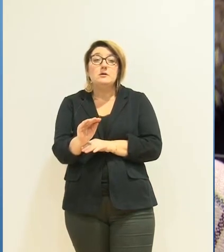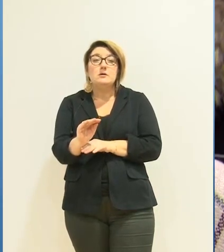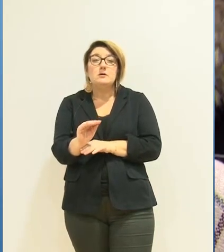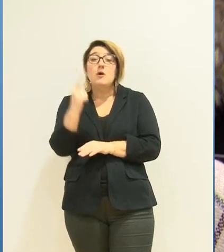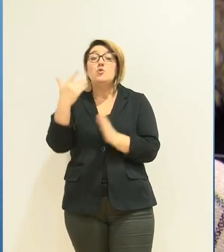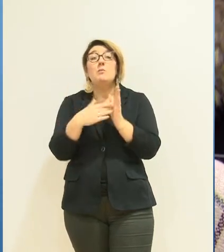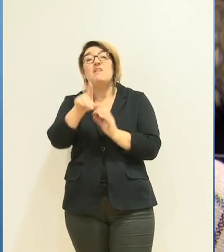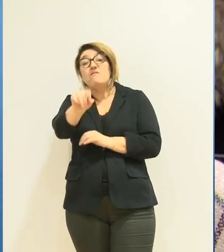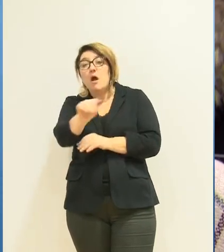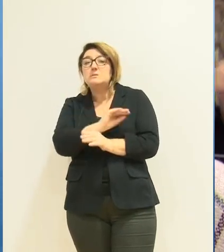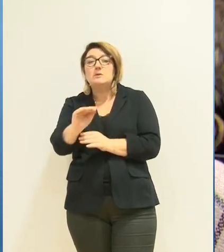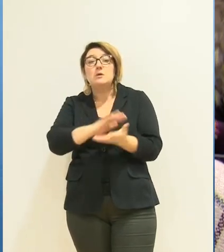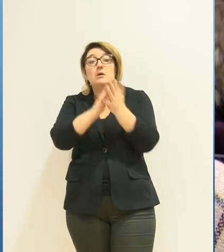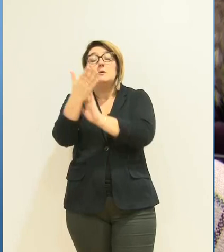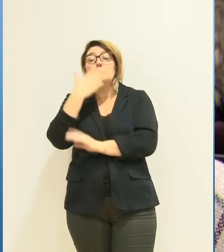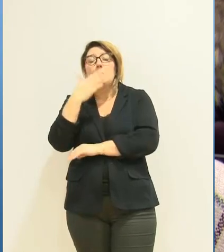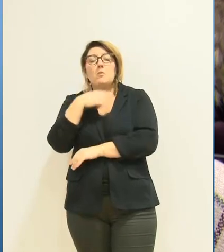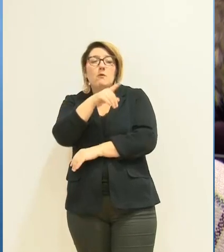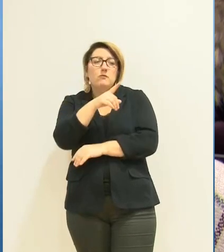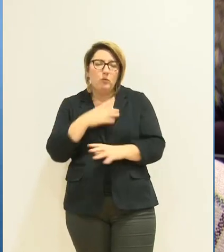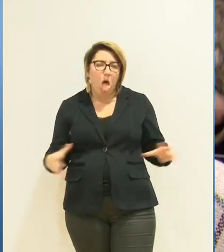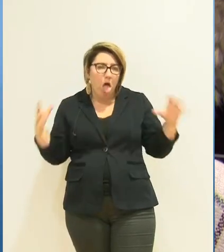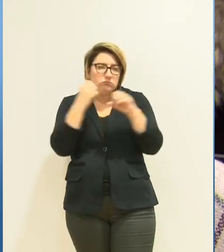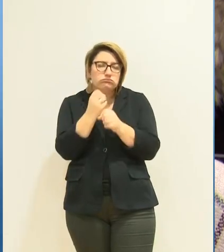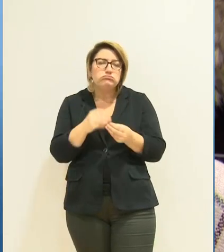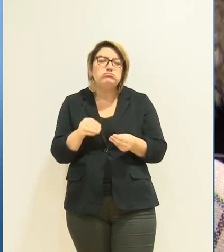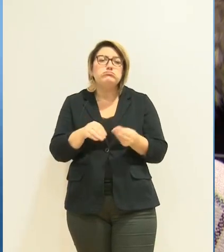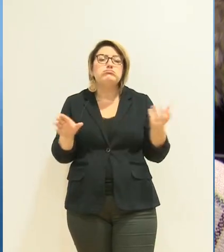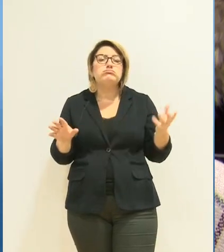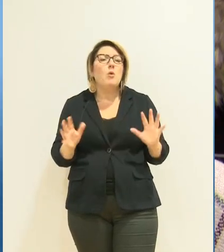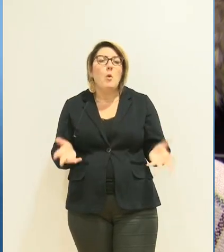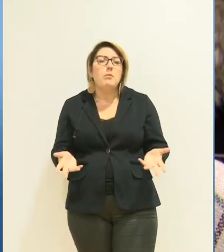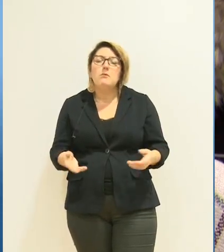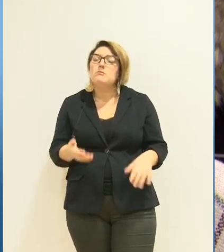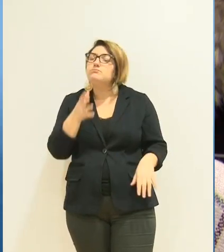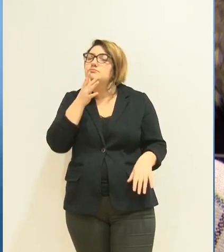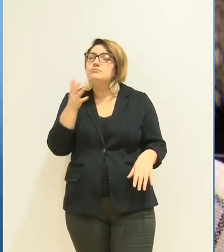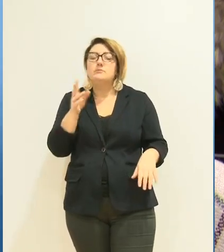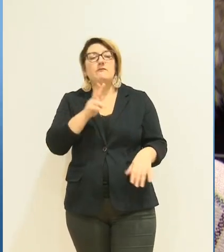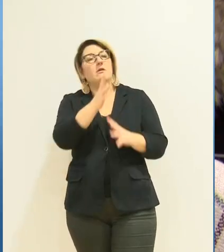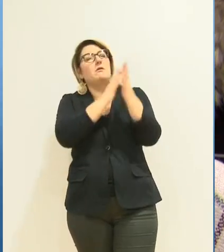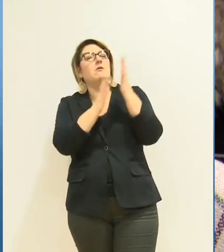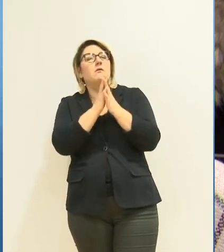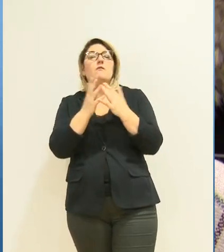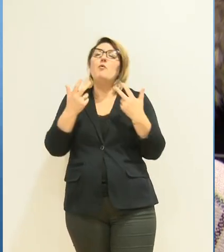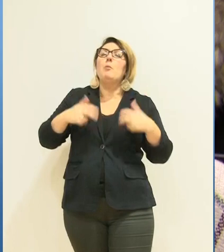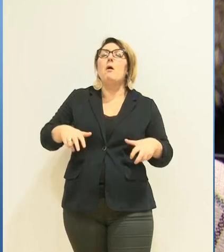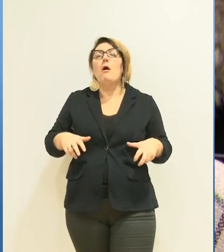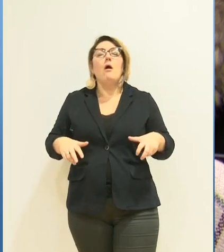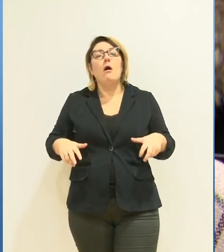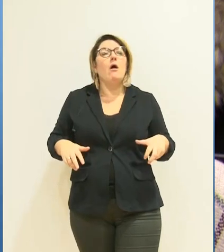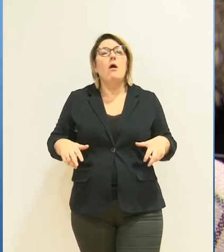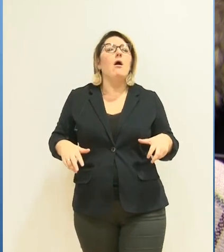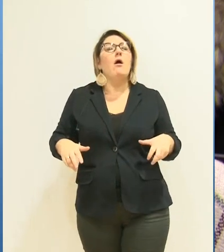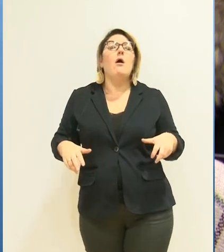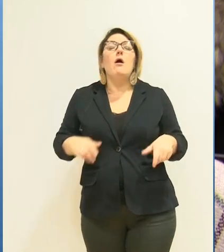la sécurité mais formons je vois pas quel raccourci vous employez pour pour faire ça quand vous dites que vous voulait pas faire